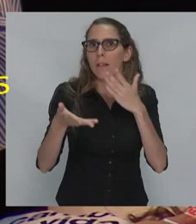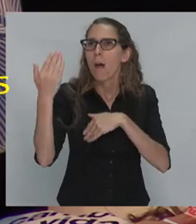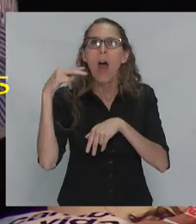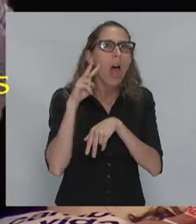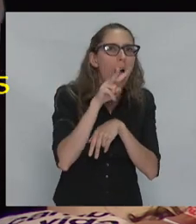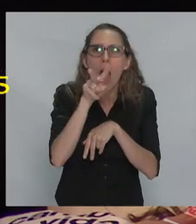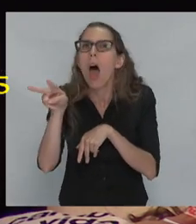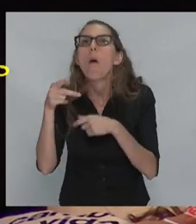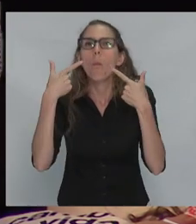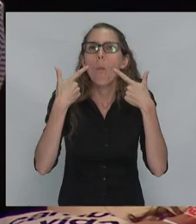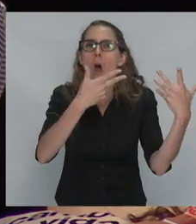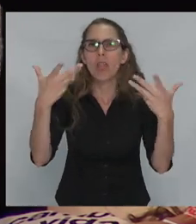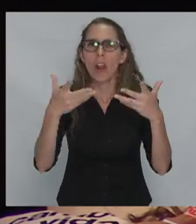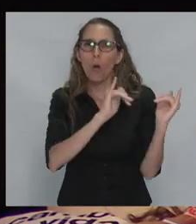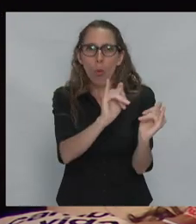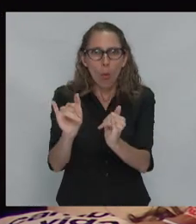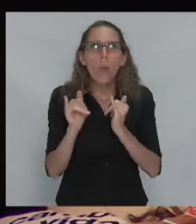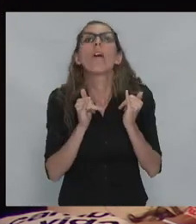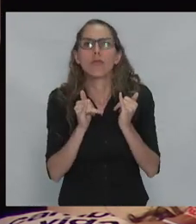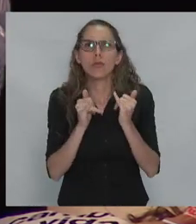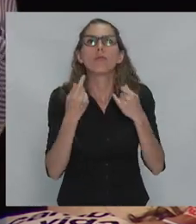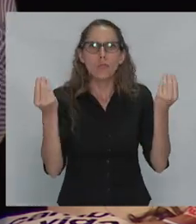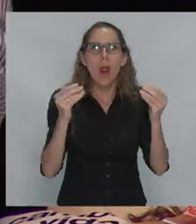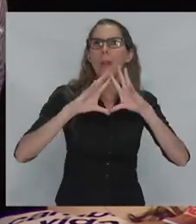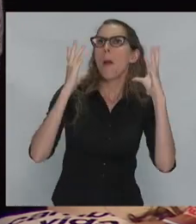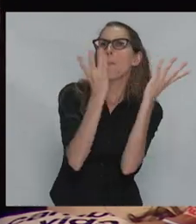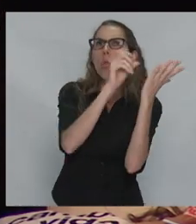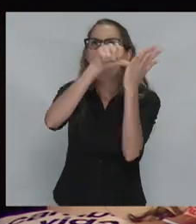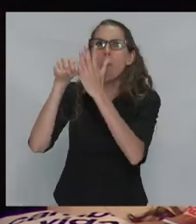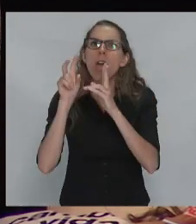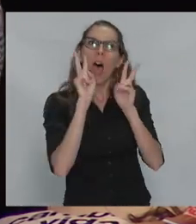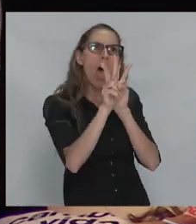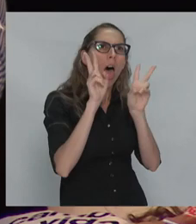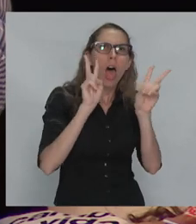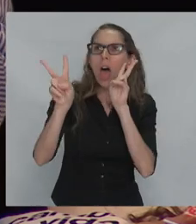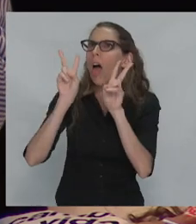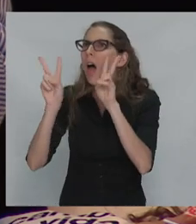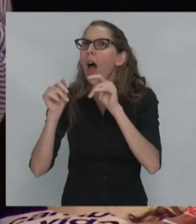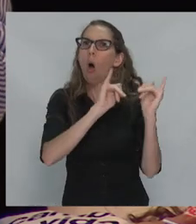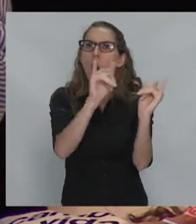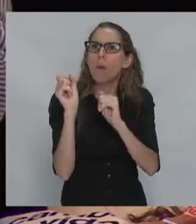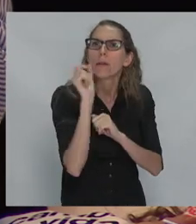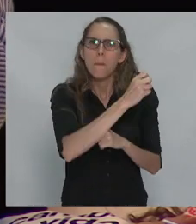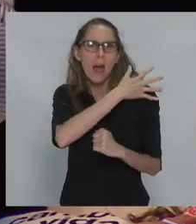écrans du monde. Vous avez tous vu à un moment ou à un autre des images de l'intifada.